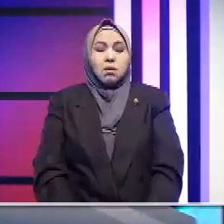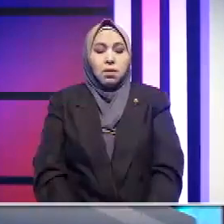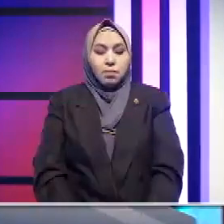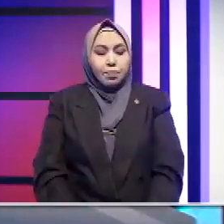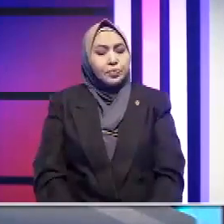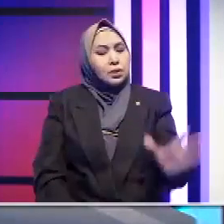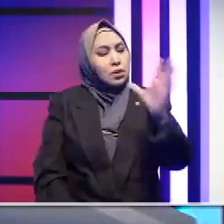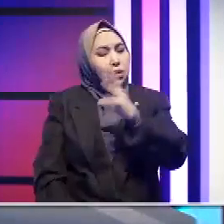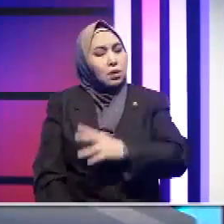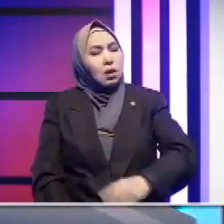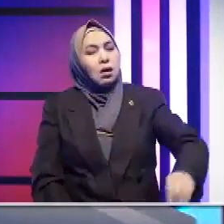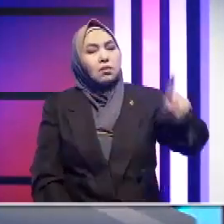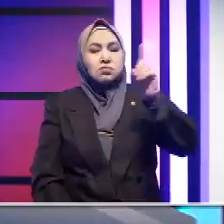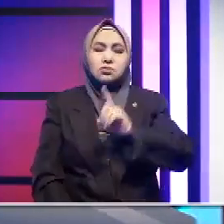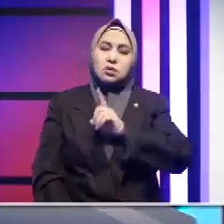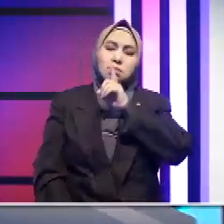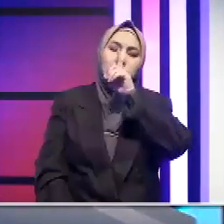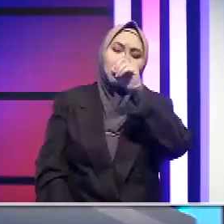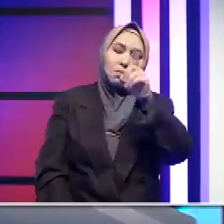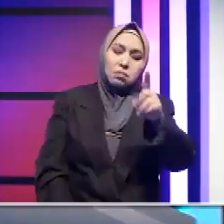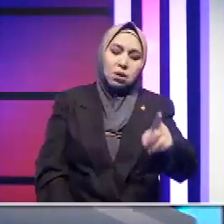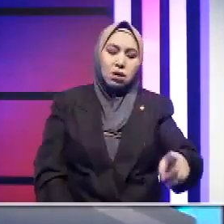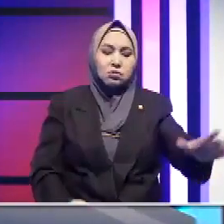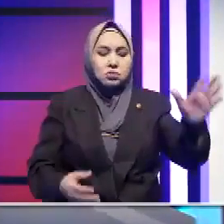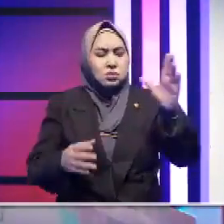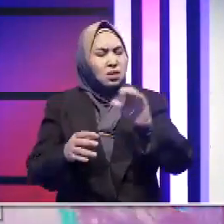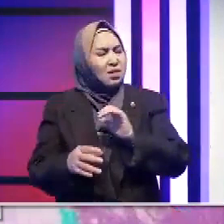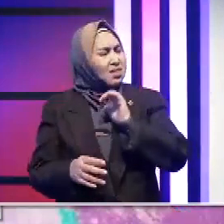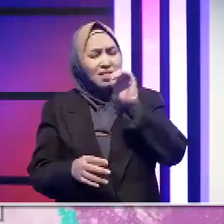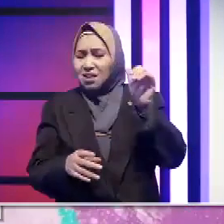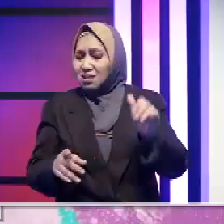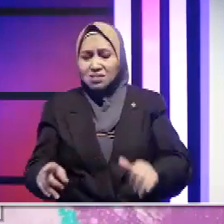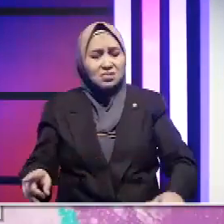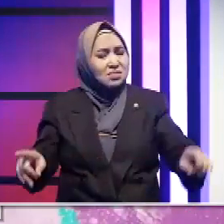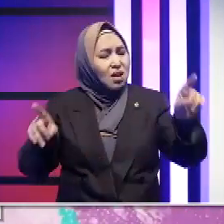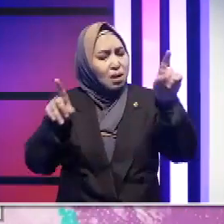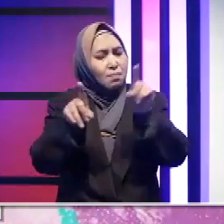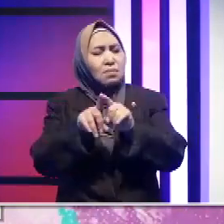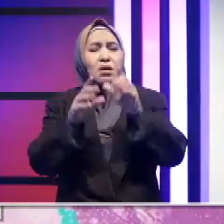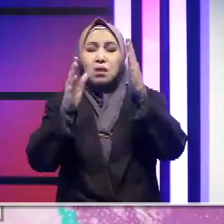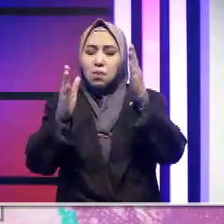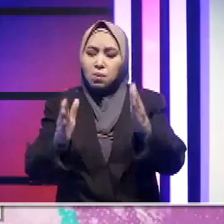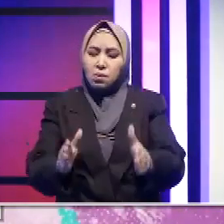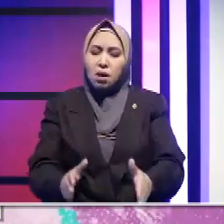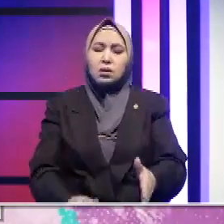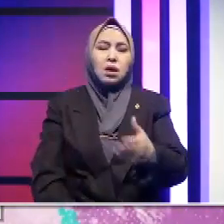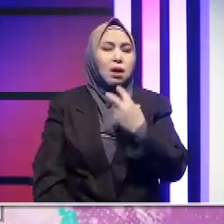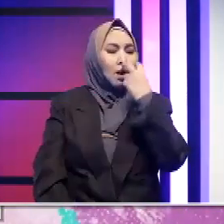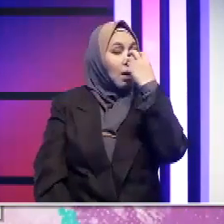kwame yesstyle will am now album Sweet